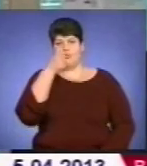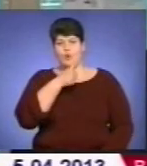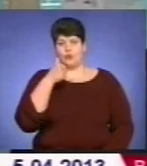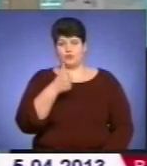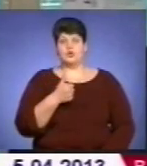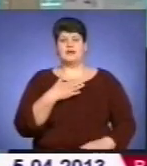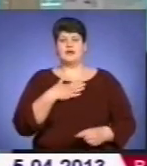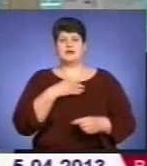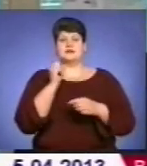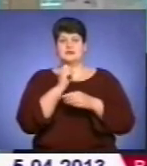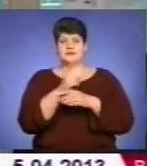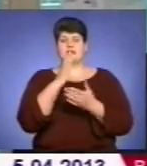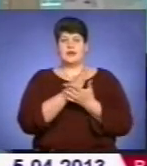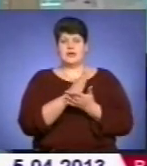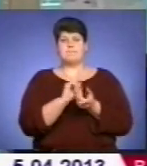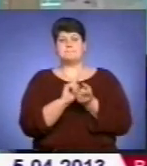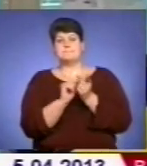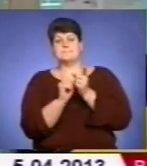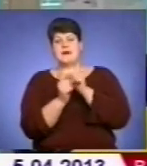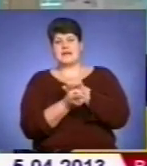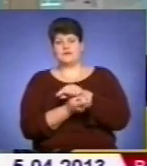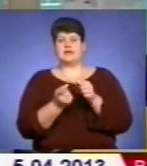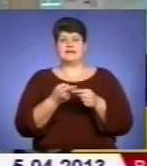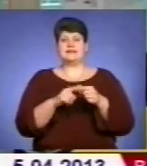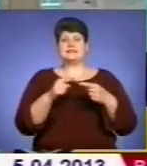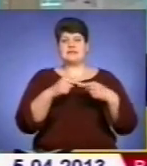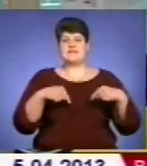стоїть перетворити це відділення в